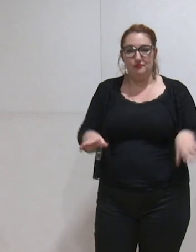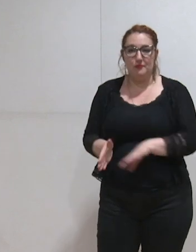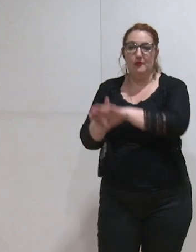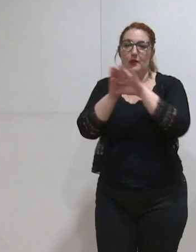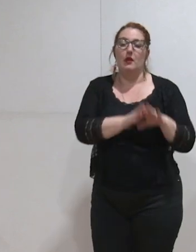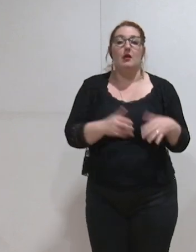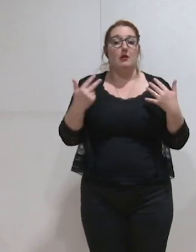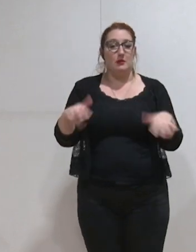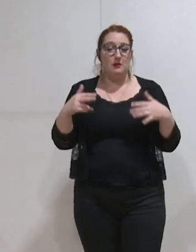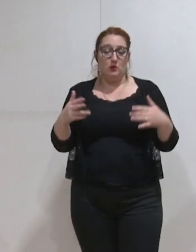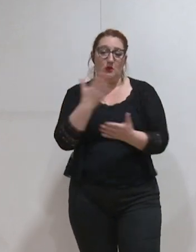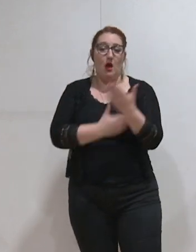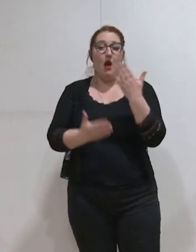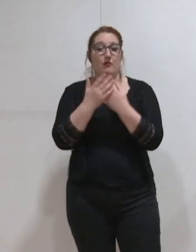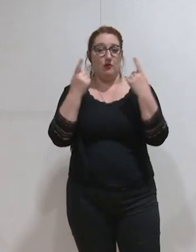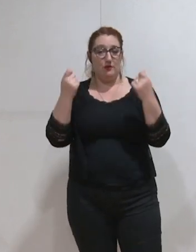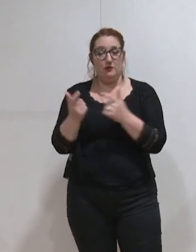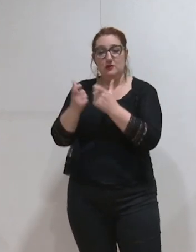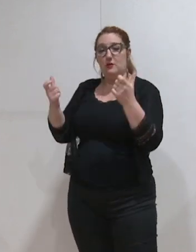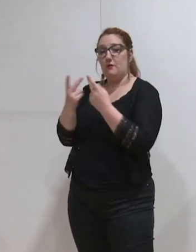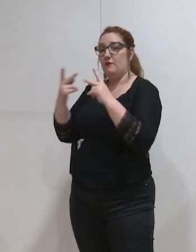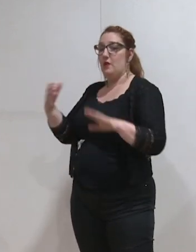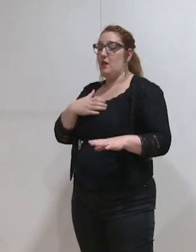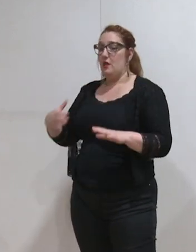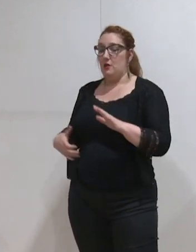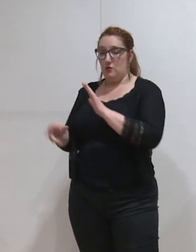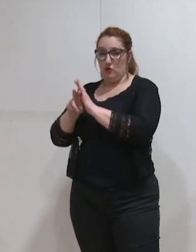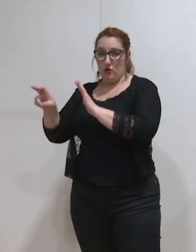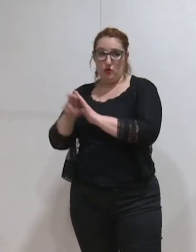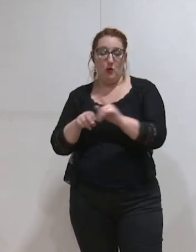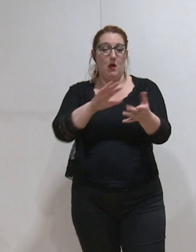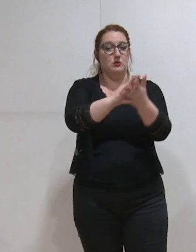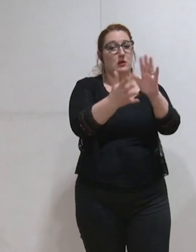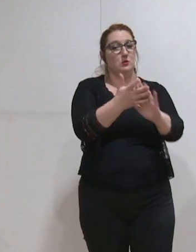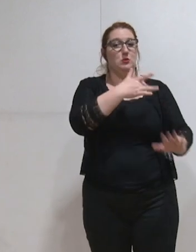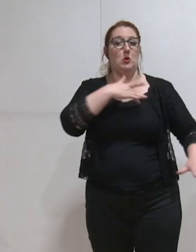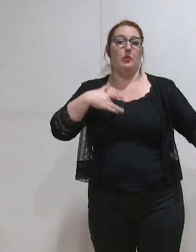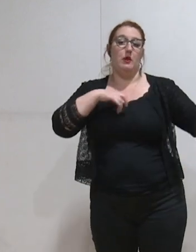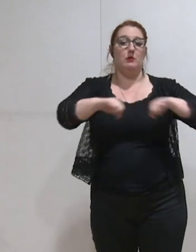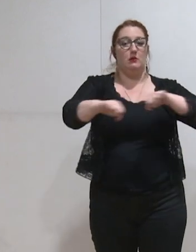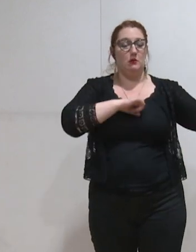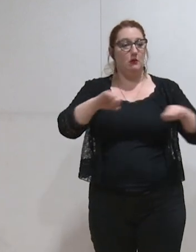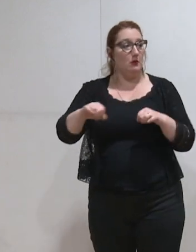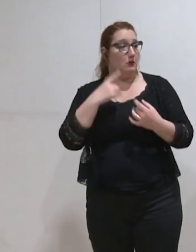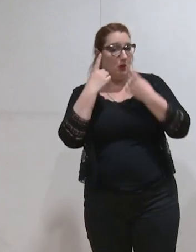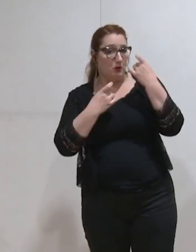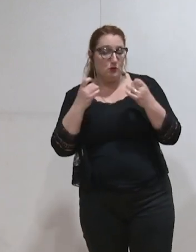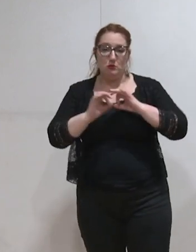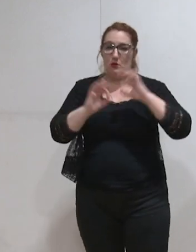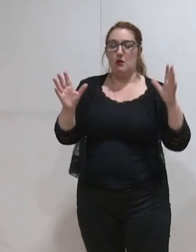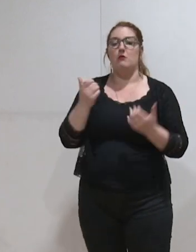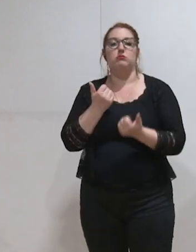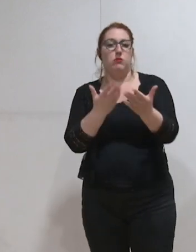Grenoble et des associations menant des actions de santé les questions non je la mets au voix qui ne prend pas part au vote